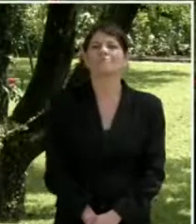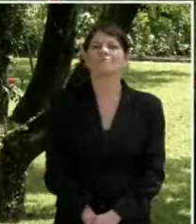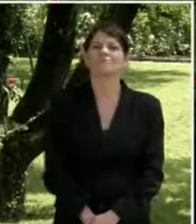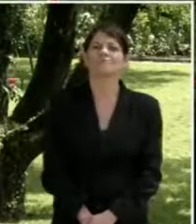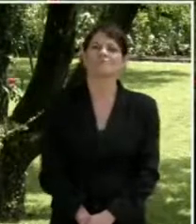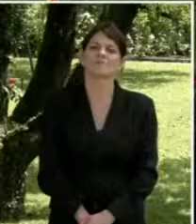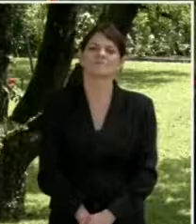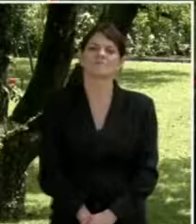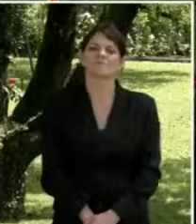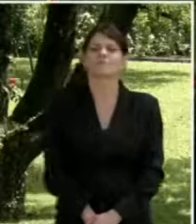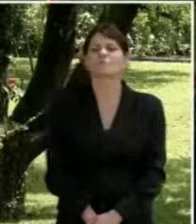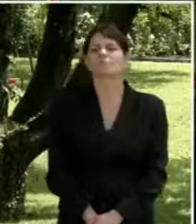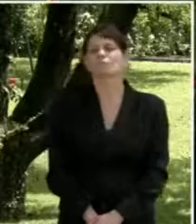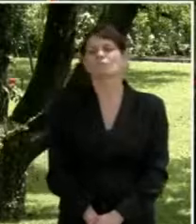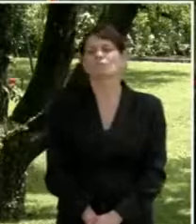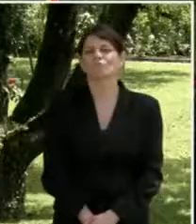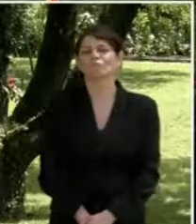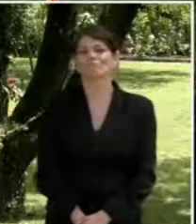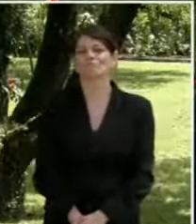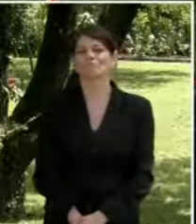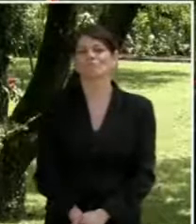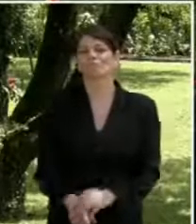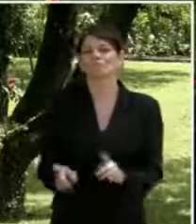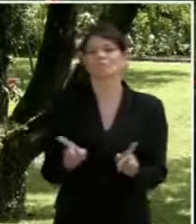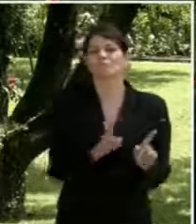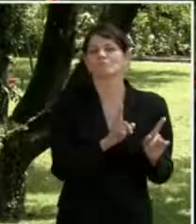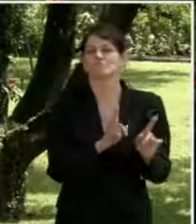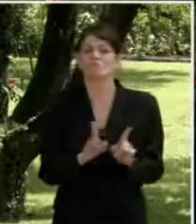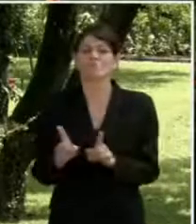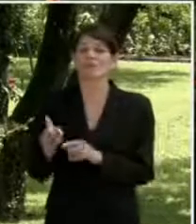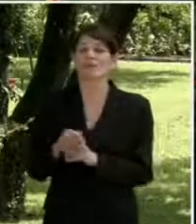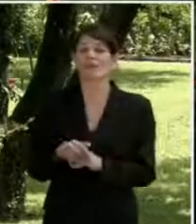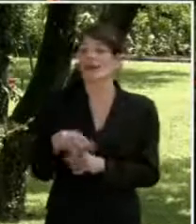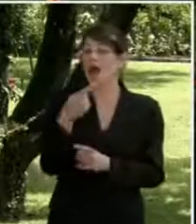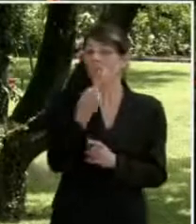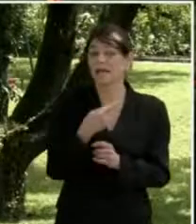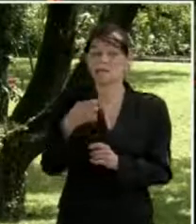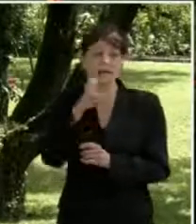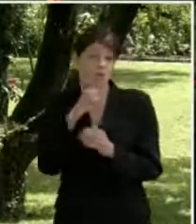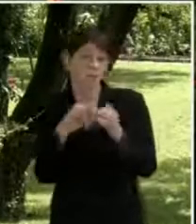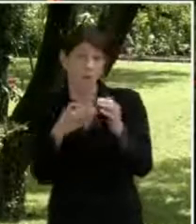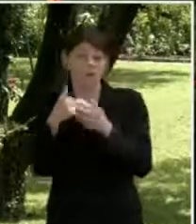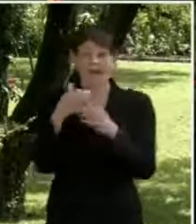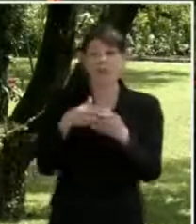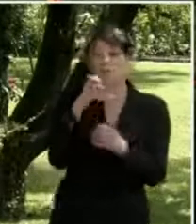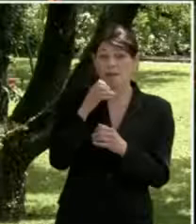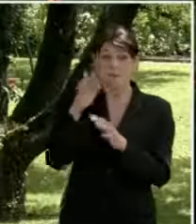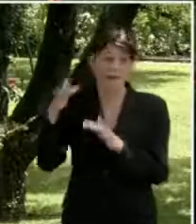Somewhere.